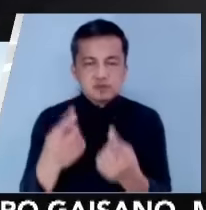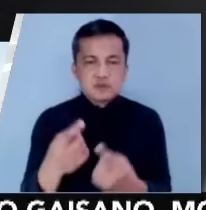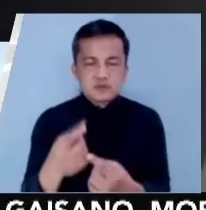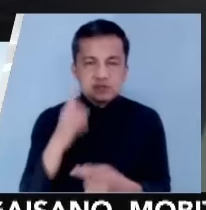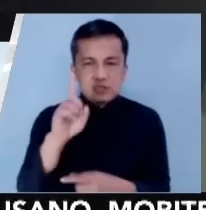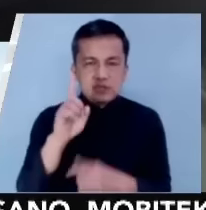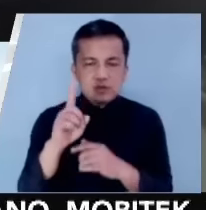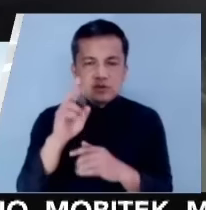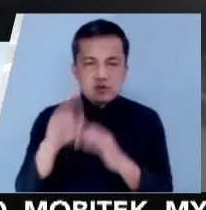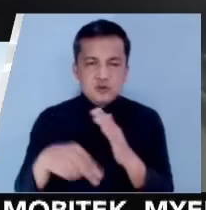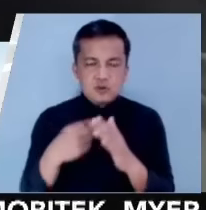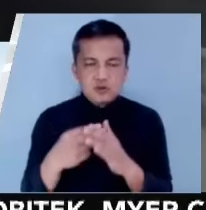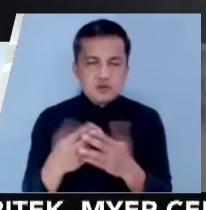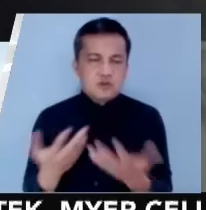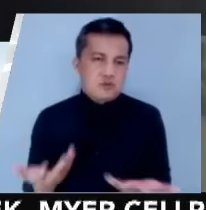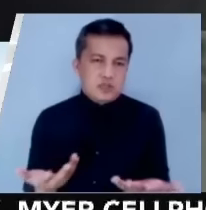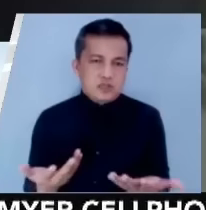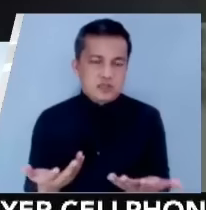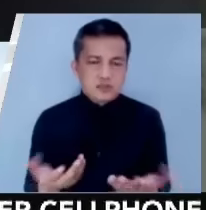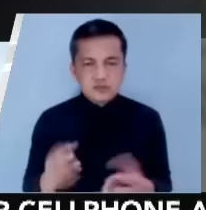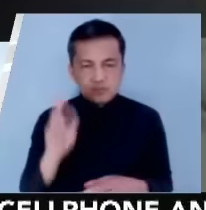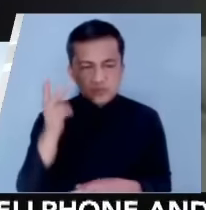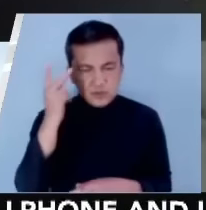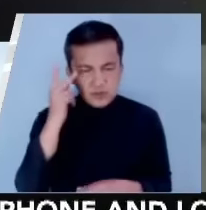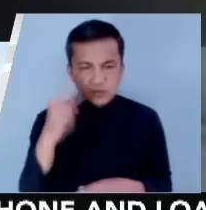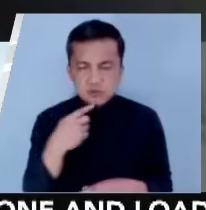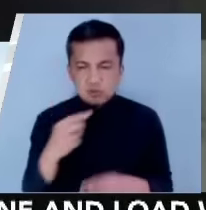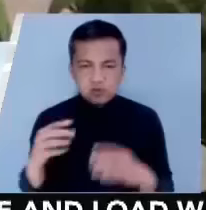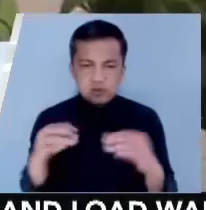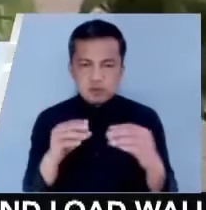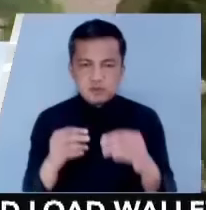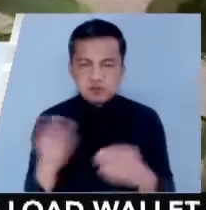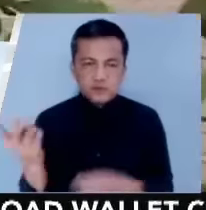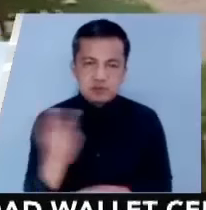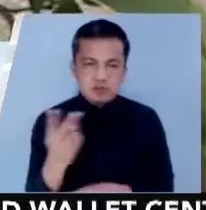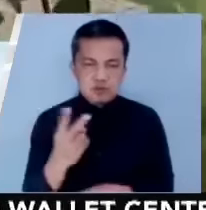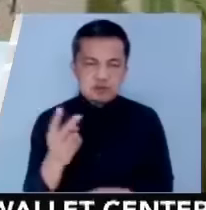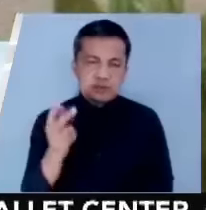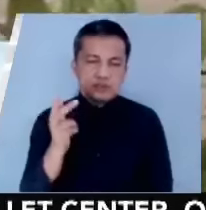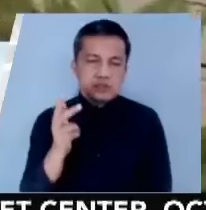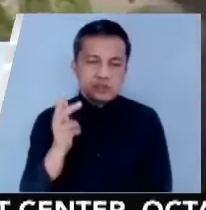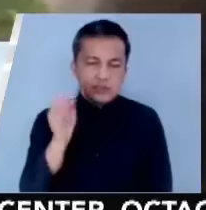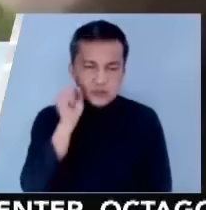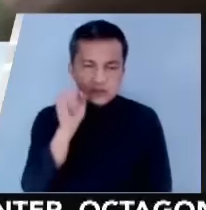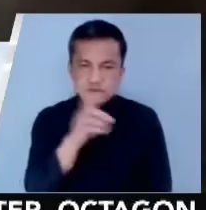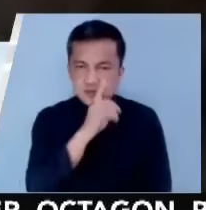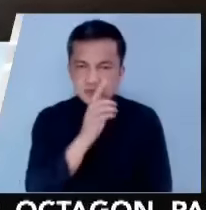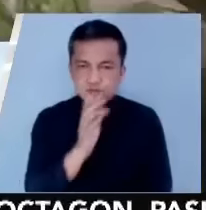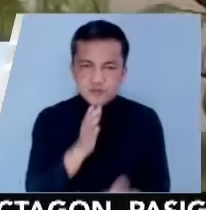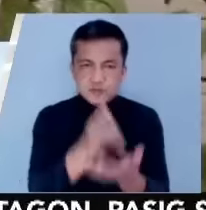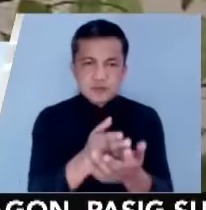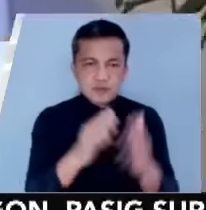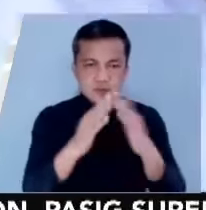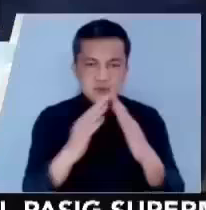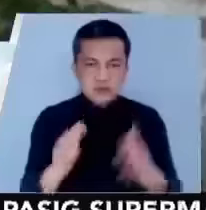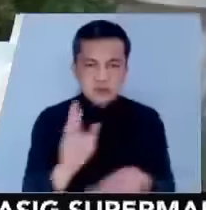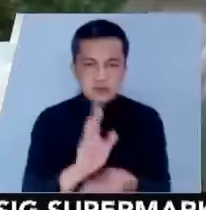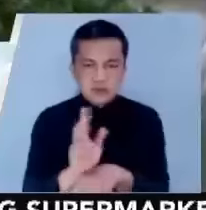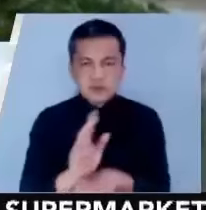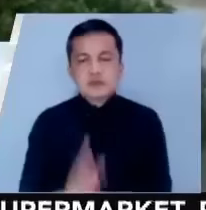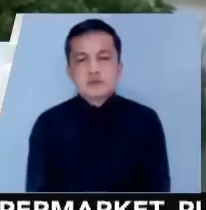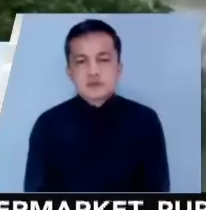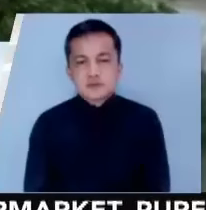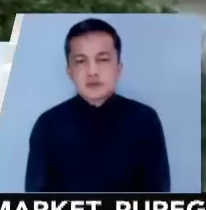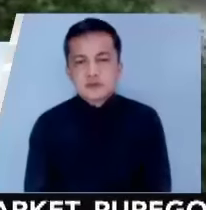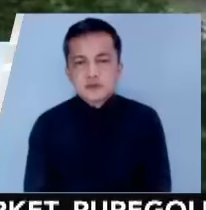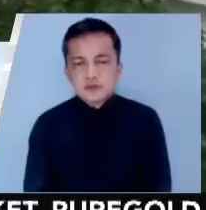at walaan niyang bahid politika ang pag-uusap nila ni Duterte nang magpunta ito sa kanyang bahay sa Naga City. Pag